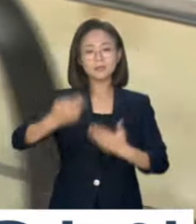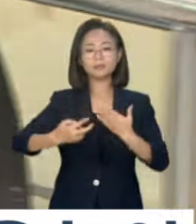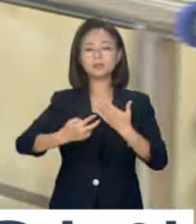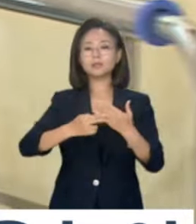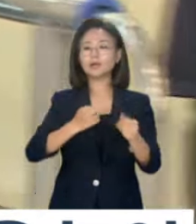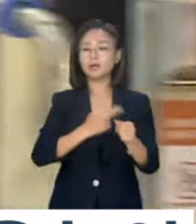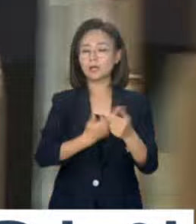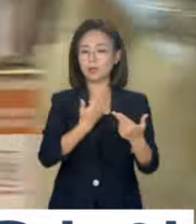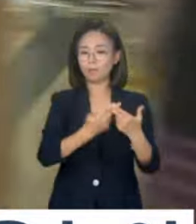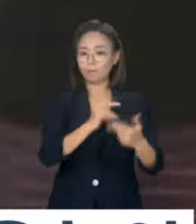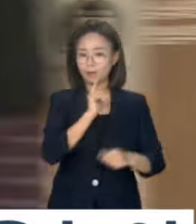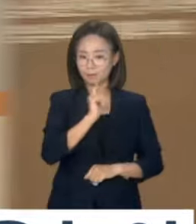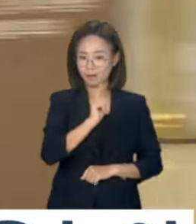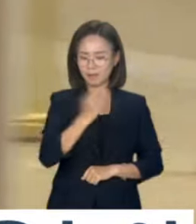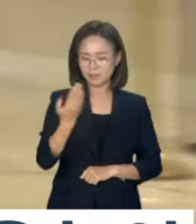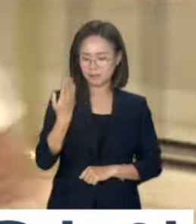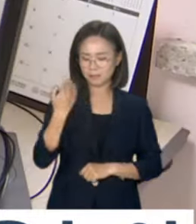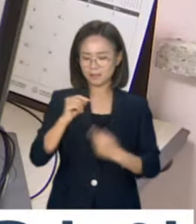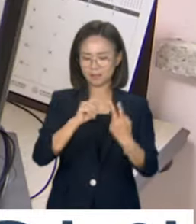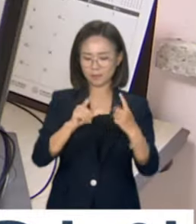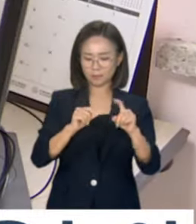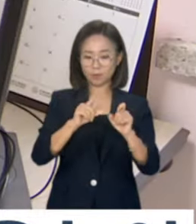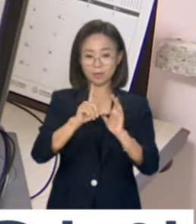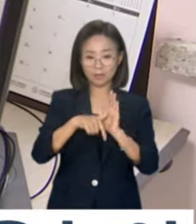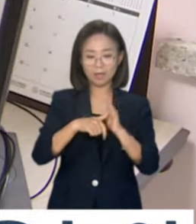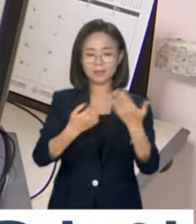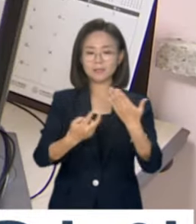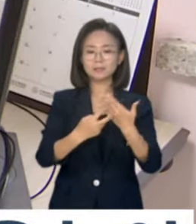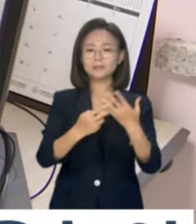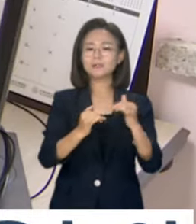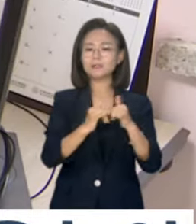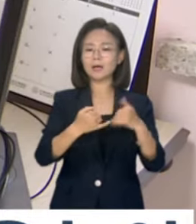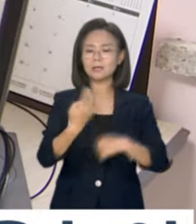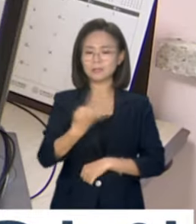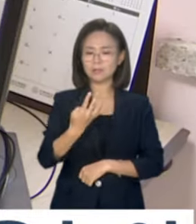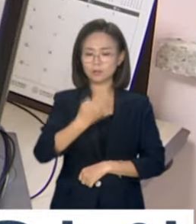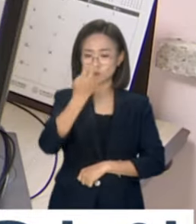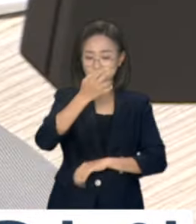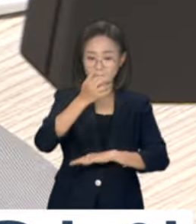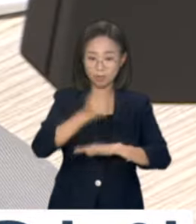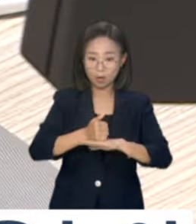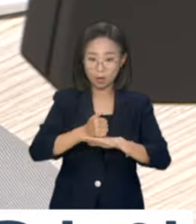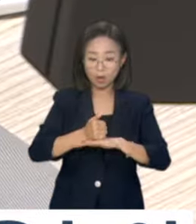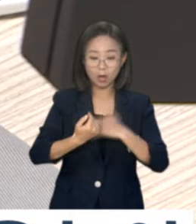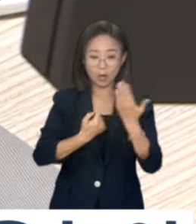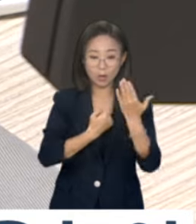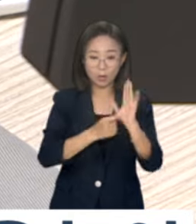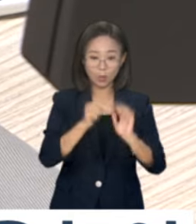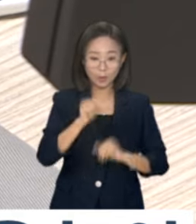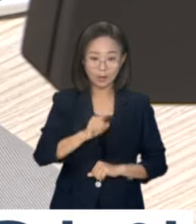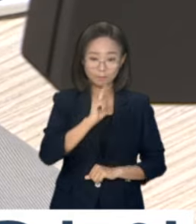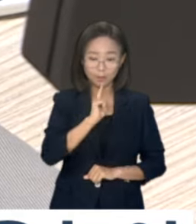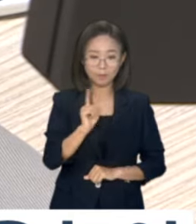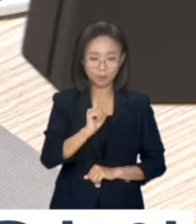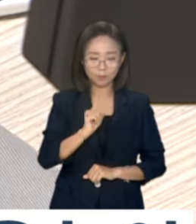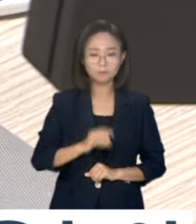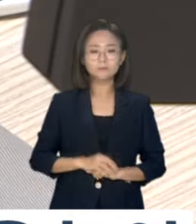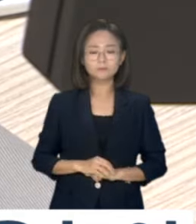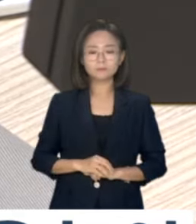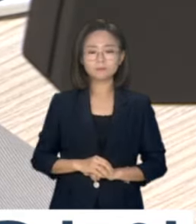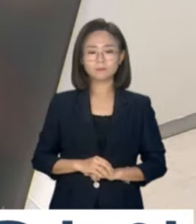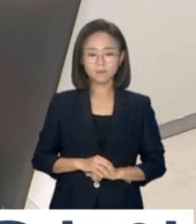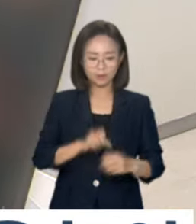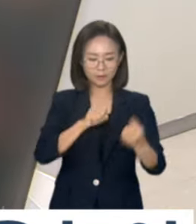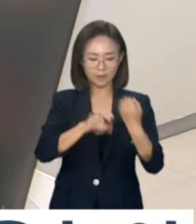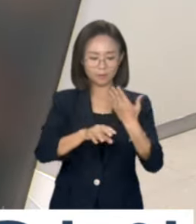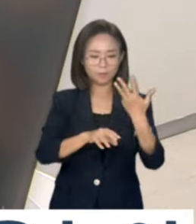의료정책 연구원이 지난해 11월 의사 4천여명을 대상으로 진행해 최근 공개한 설문 조사 결과를 보면